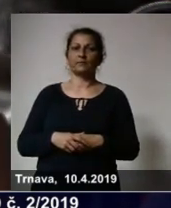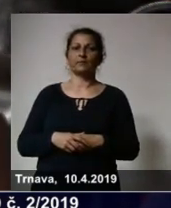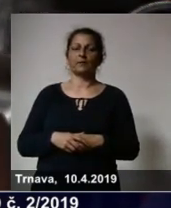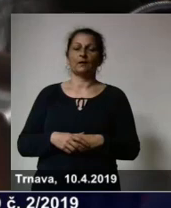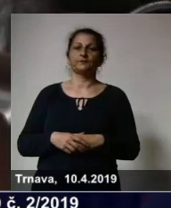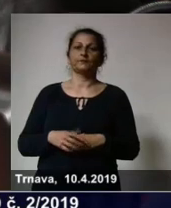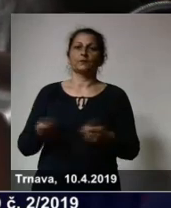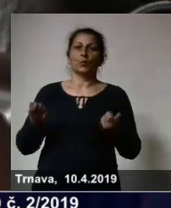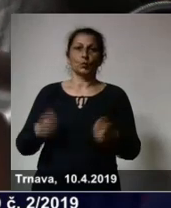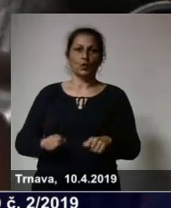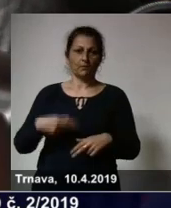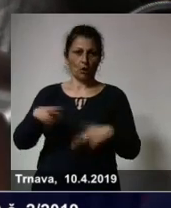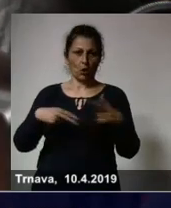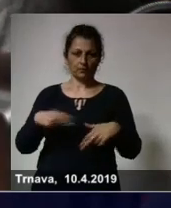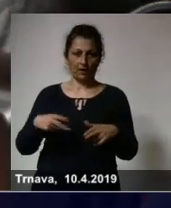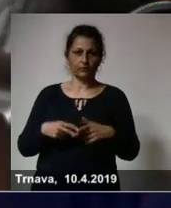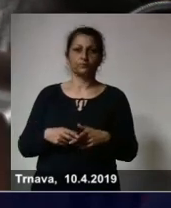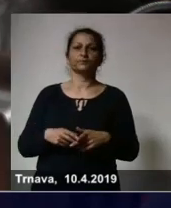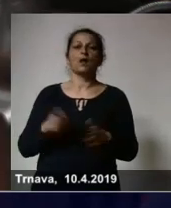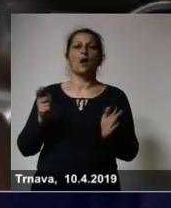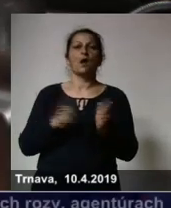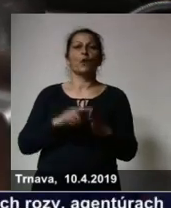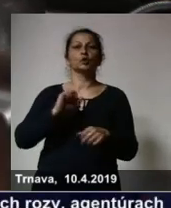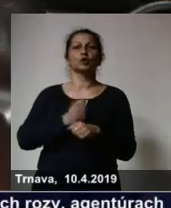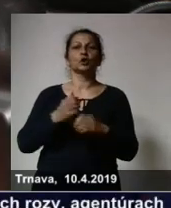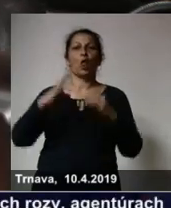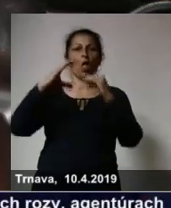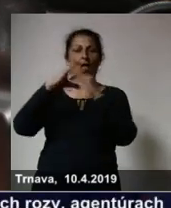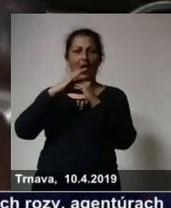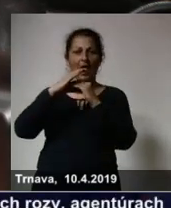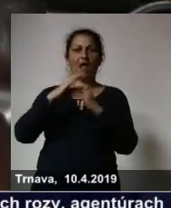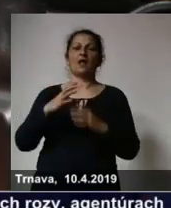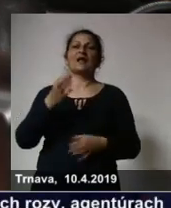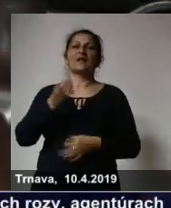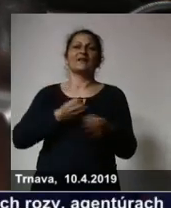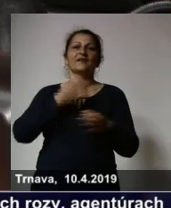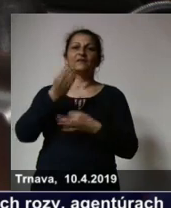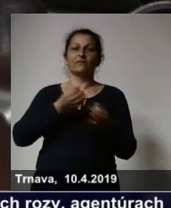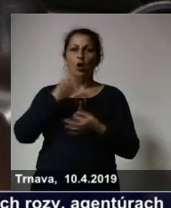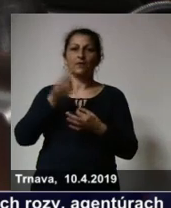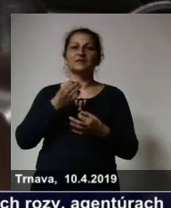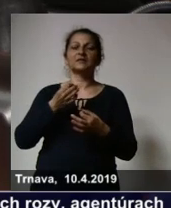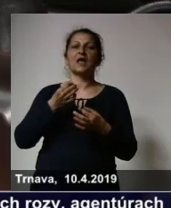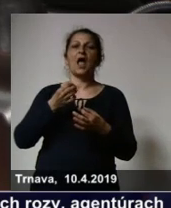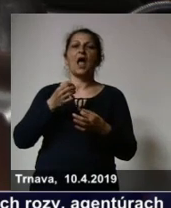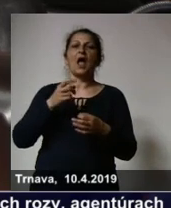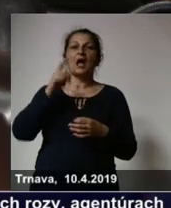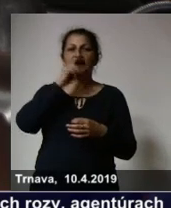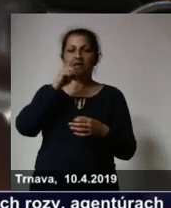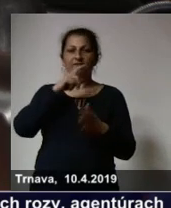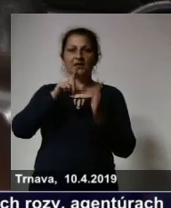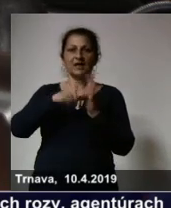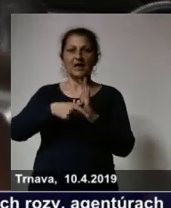Uzatváram rozpravu. Bod číslo E v informáciách je informácia k zániku členstva Trnavského samosprávneho kraja